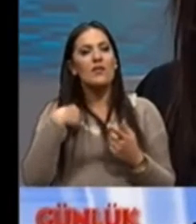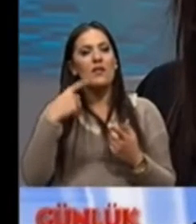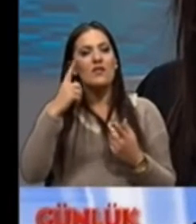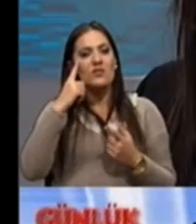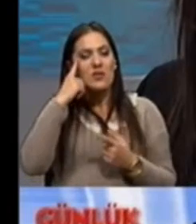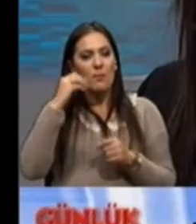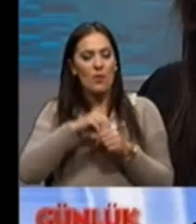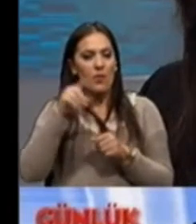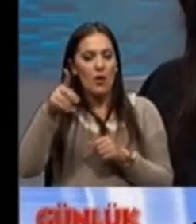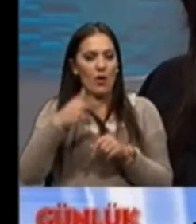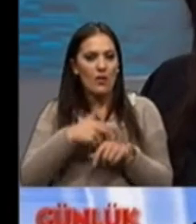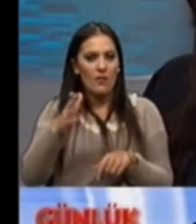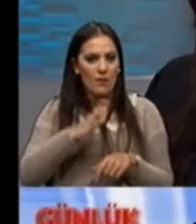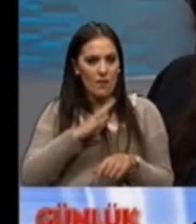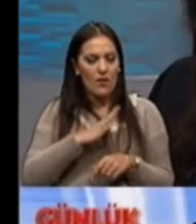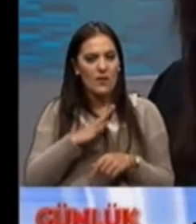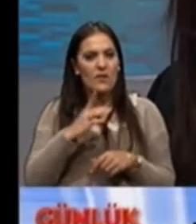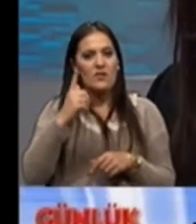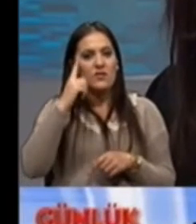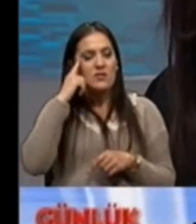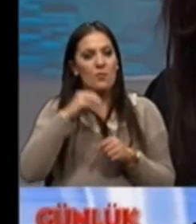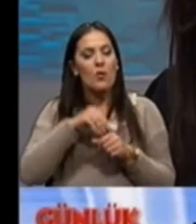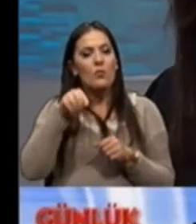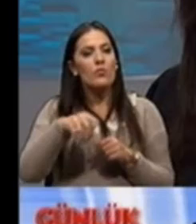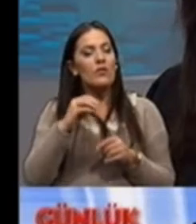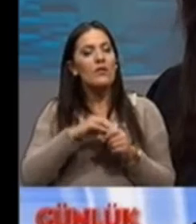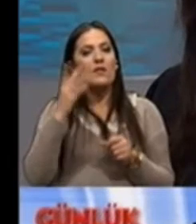var. Şimdi Japonya bunu nasıl yapıyor?